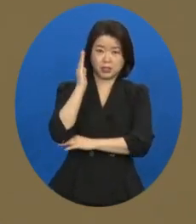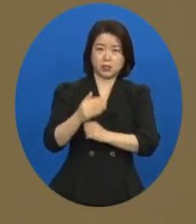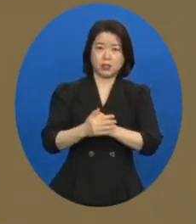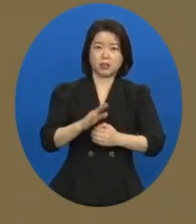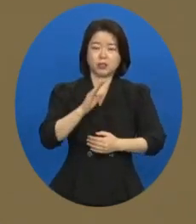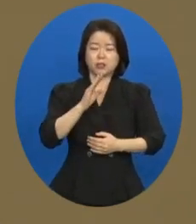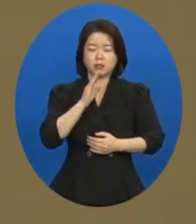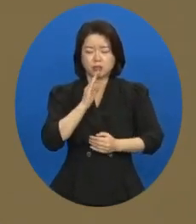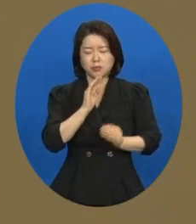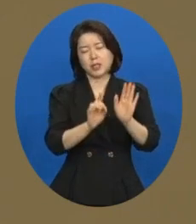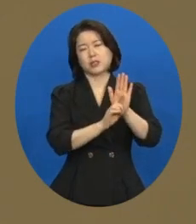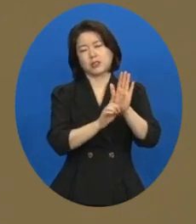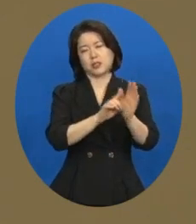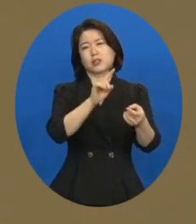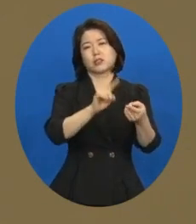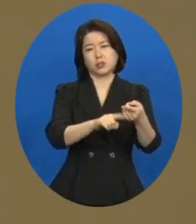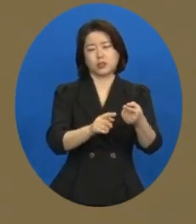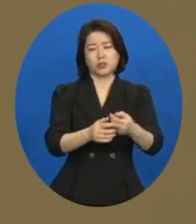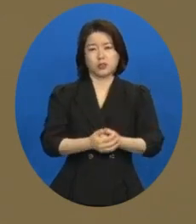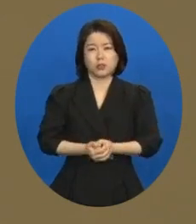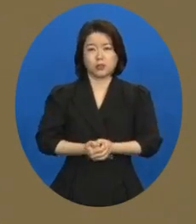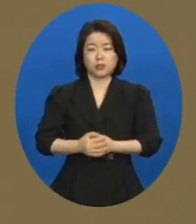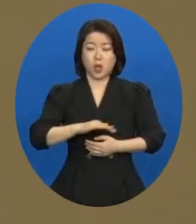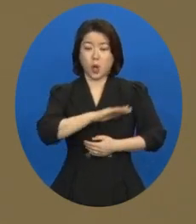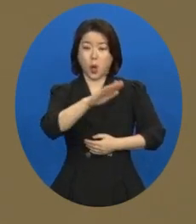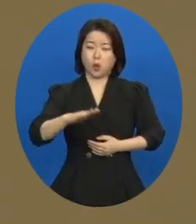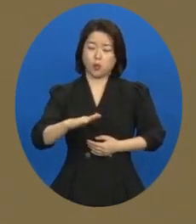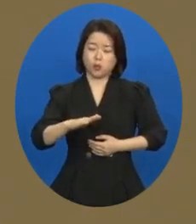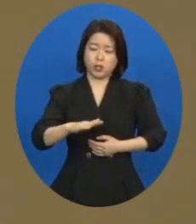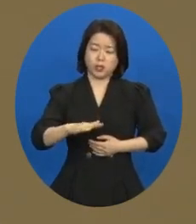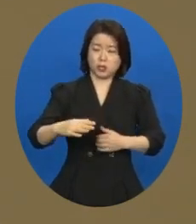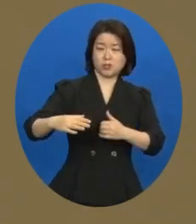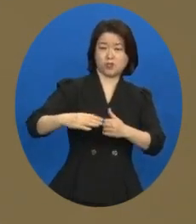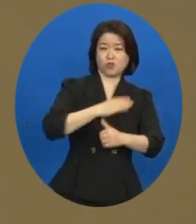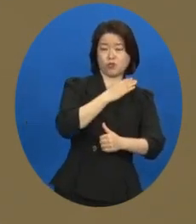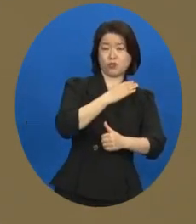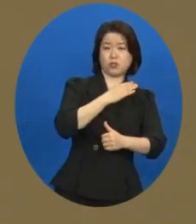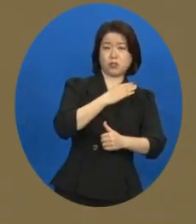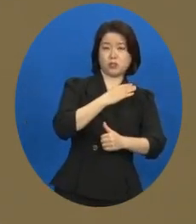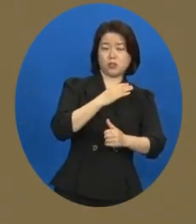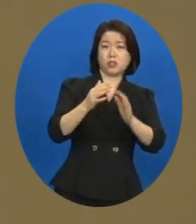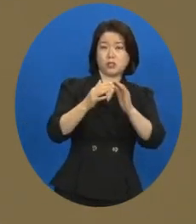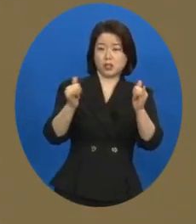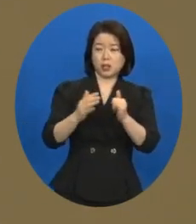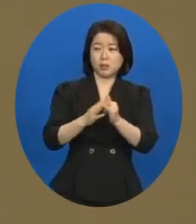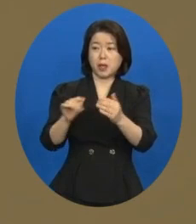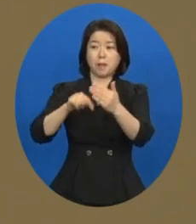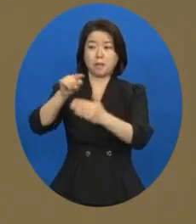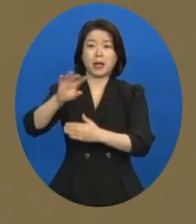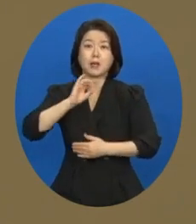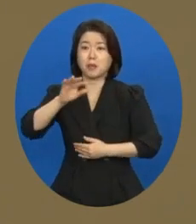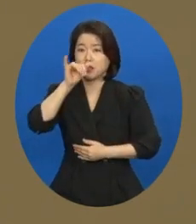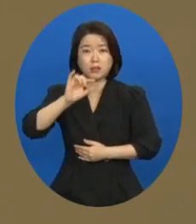매우 상징적이에요. 우리를 죽이는 대상이 바깥에서만 오는 게 아니라는 겁니다.